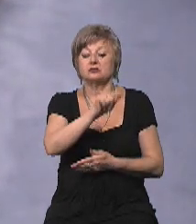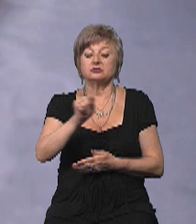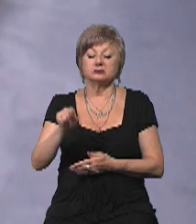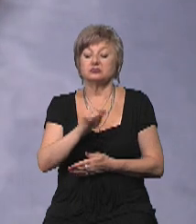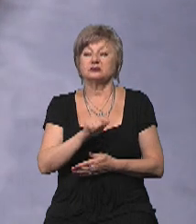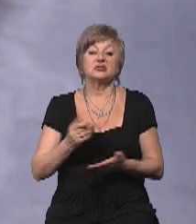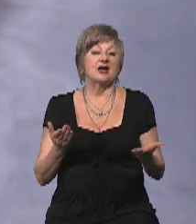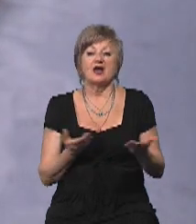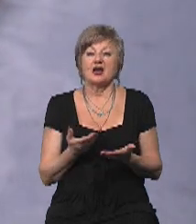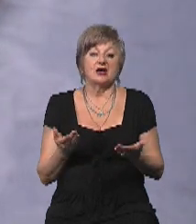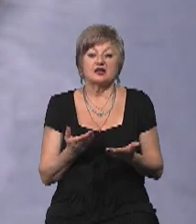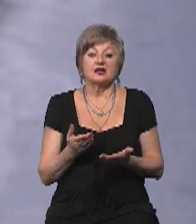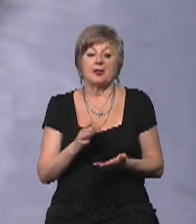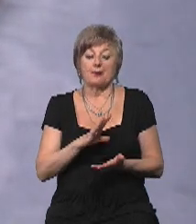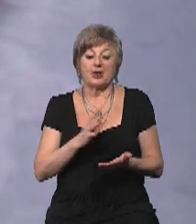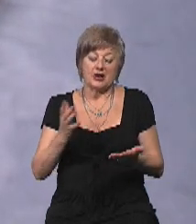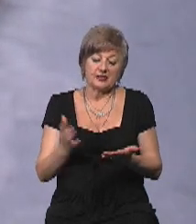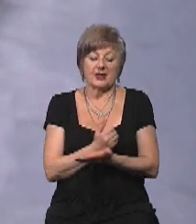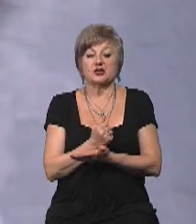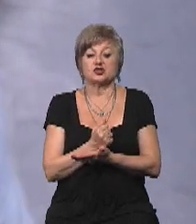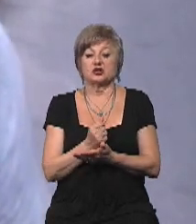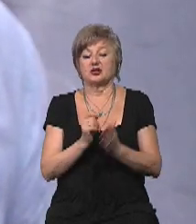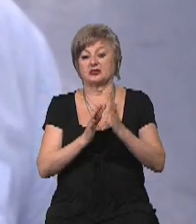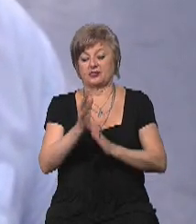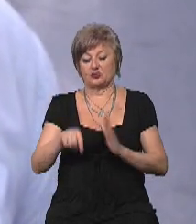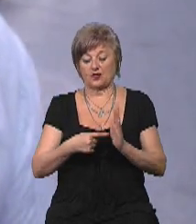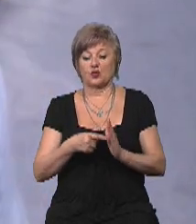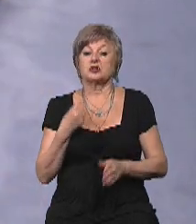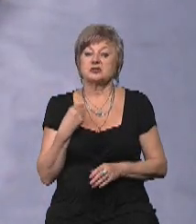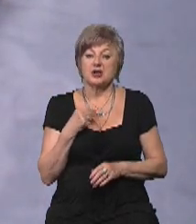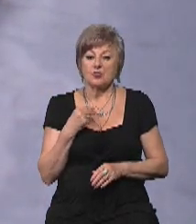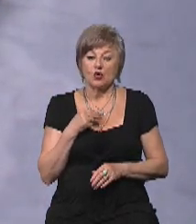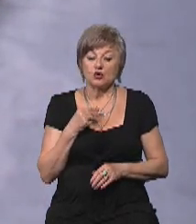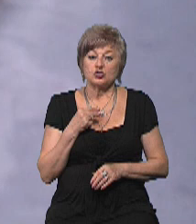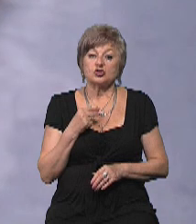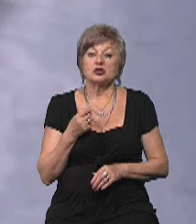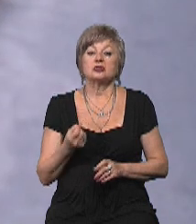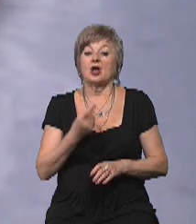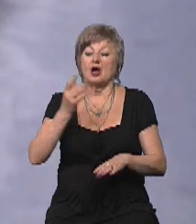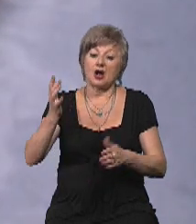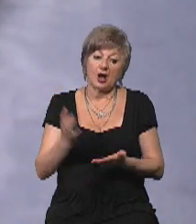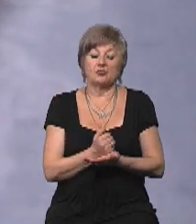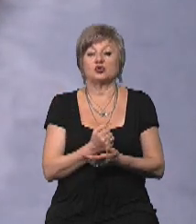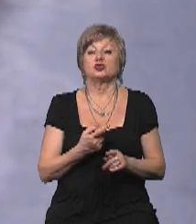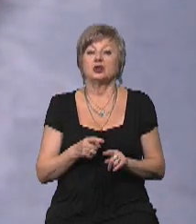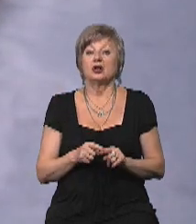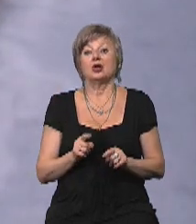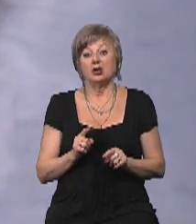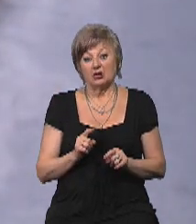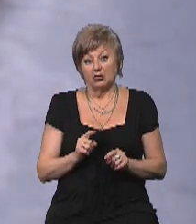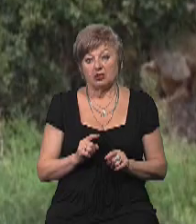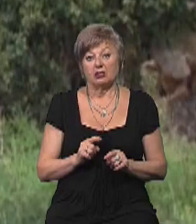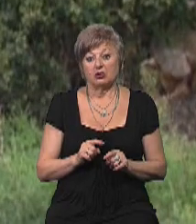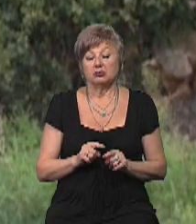точки, які були виявлені на території міста Запоріжжя, де виявлено було очаги амброзії, і вносилися